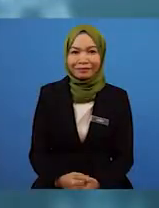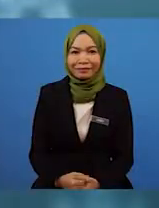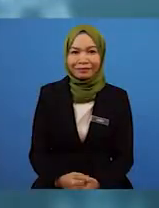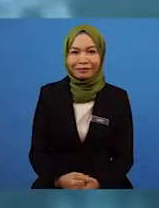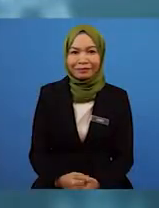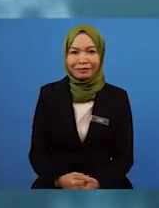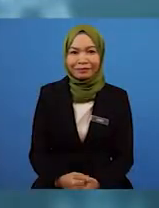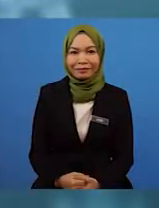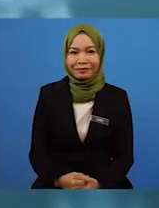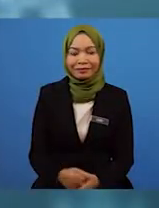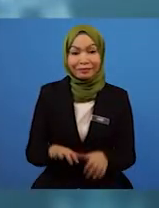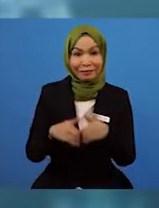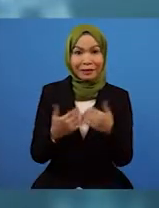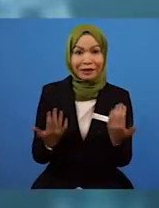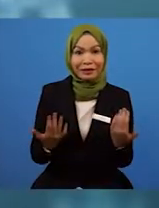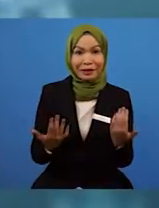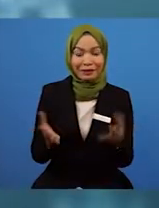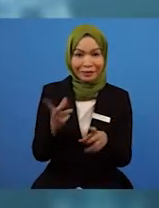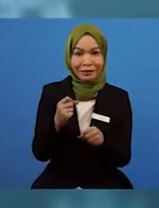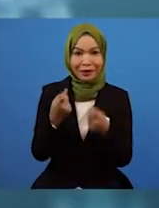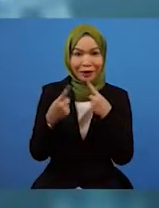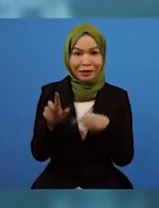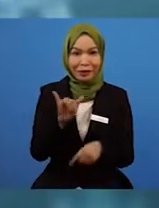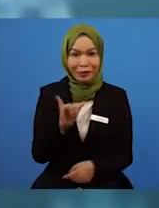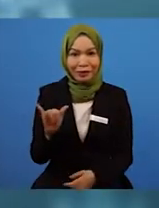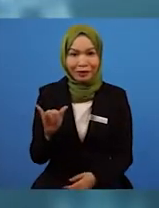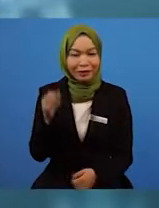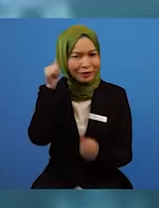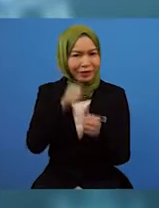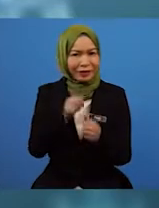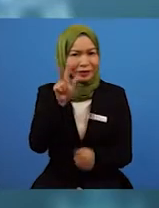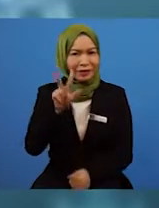Macam mana? Dapat tak jawapannya? Ingat